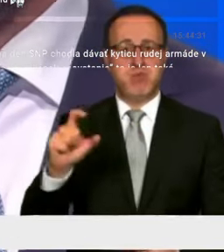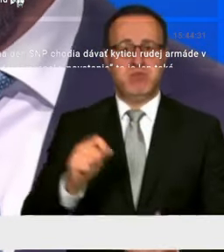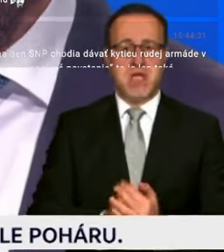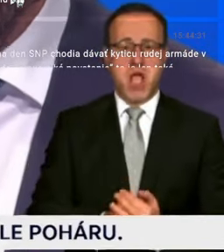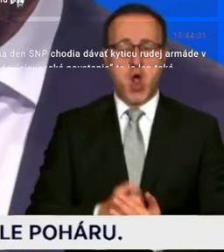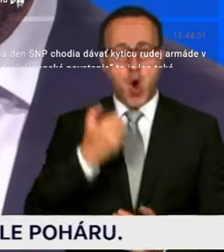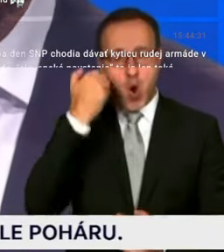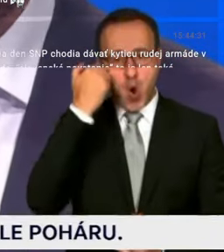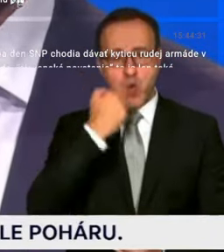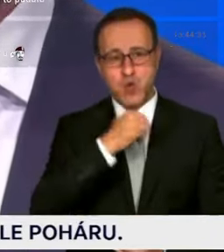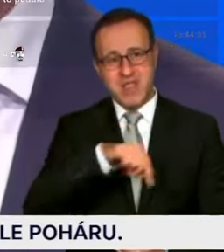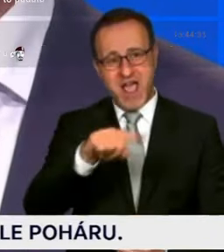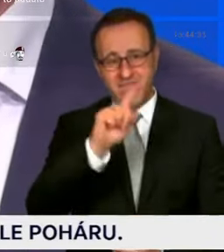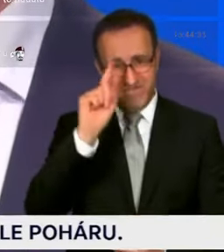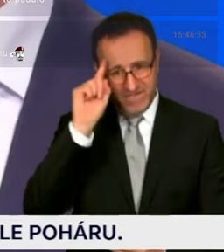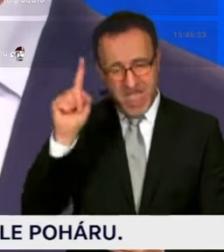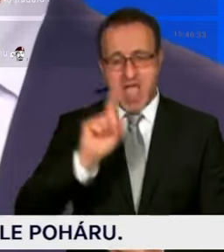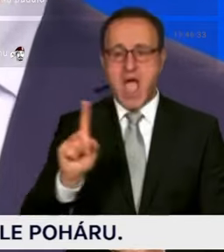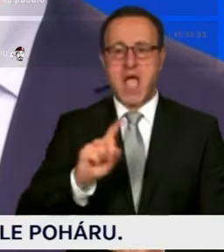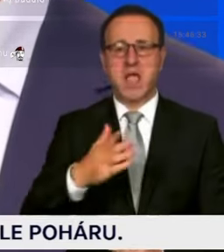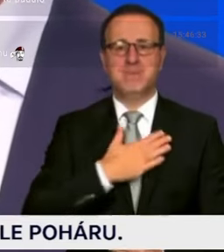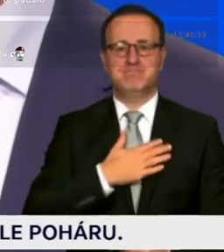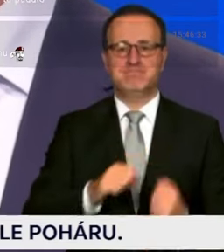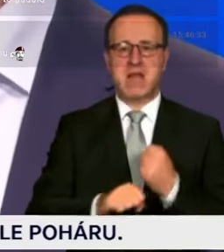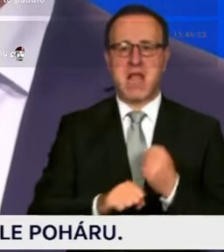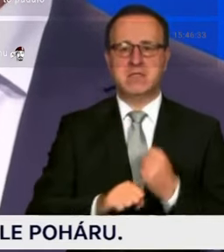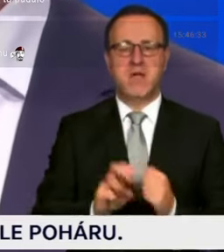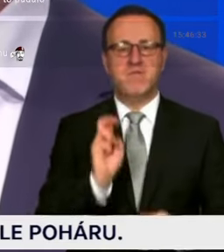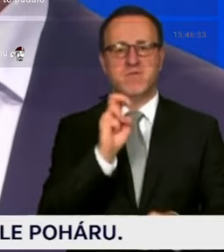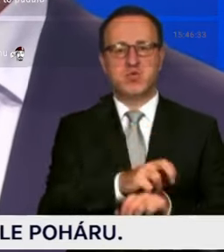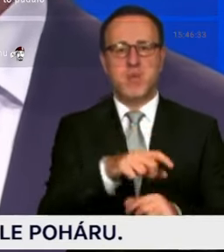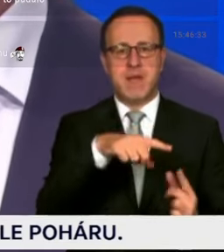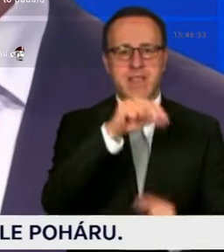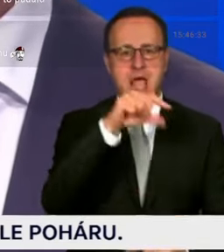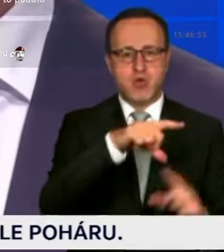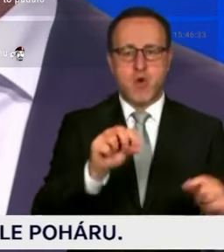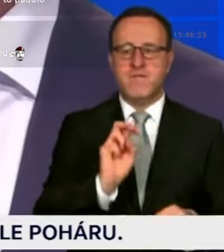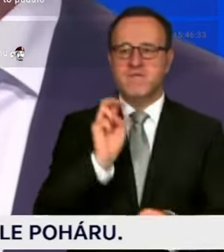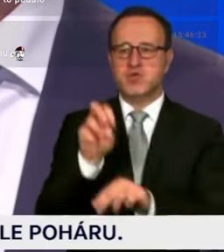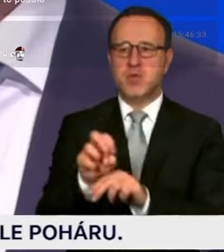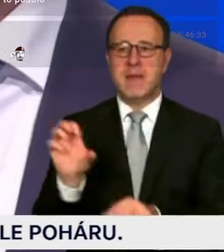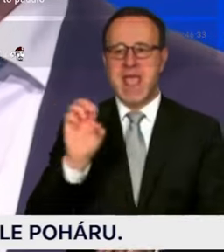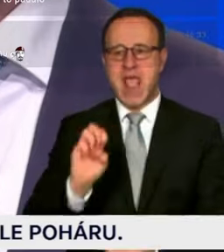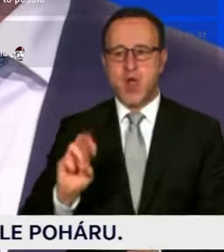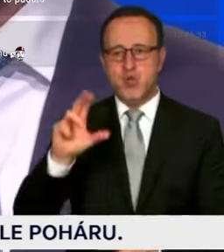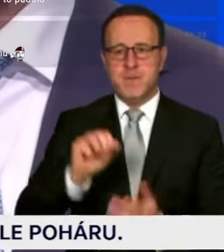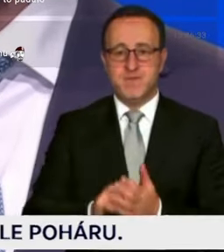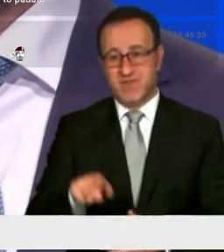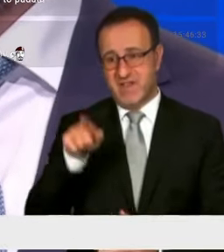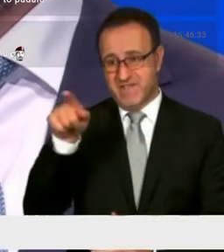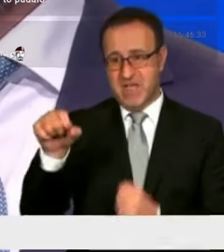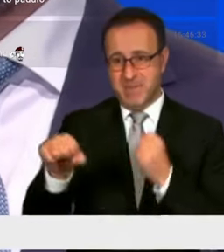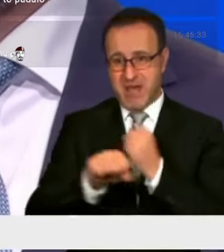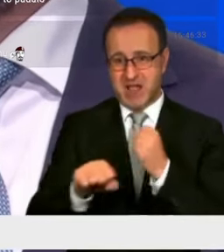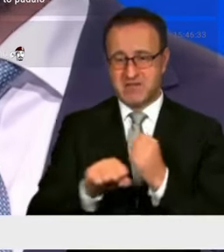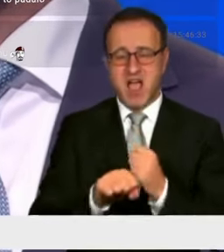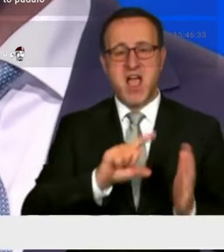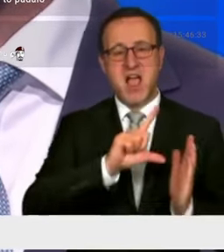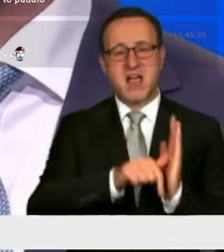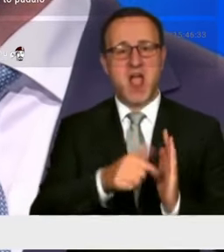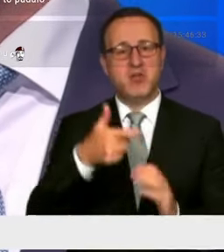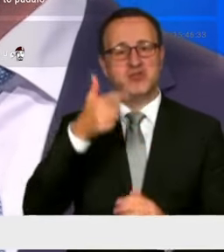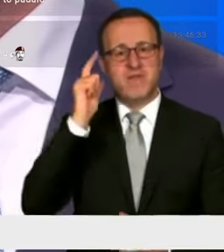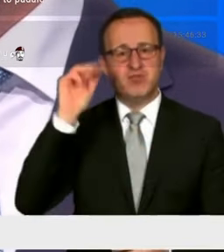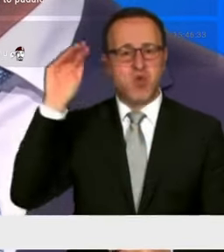sú vizitky vstup do nat vstup do Európskej únie za vami je krajina ktorá stagnuje a nad ktorou ľudia eh lámu